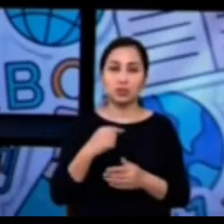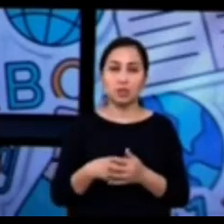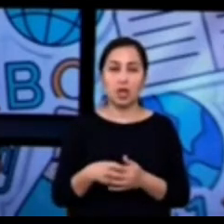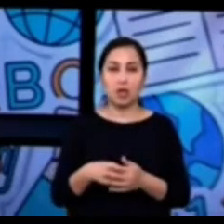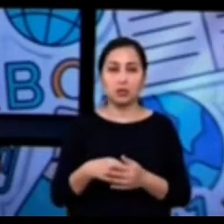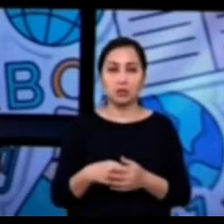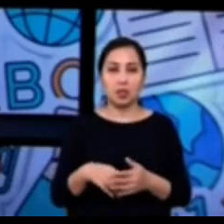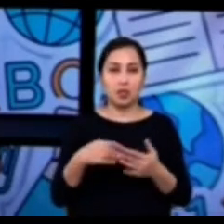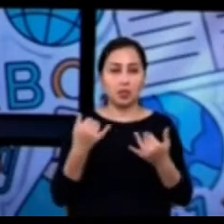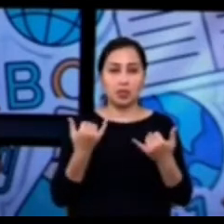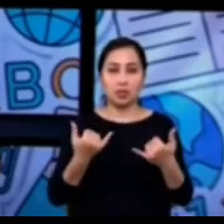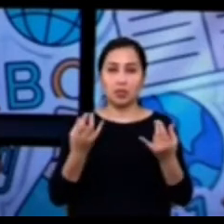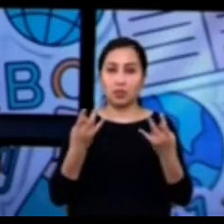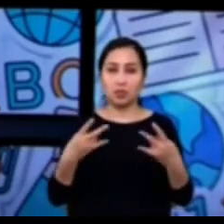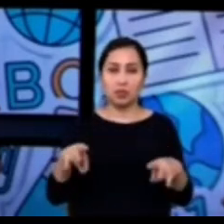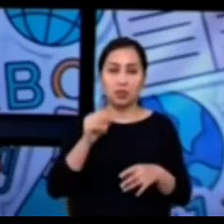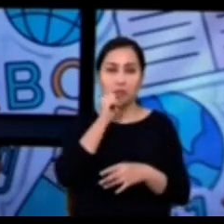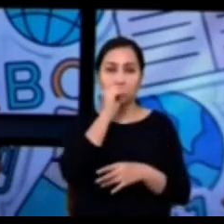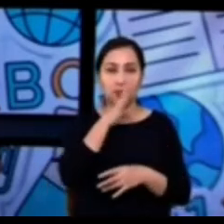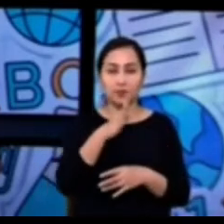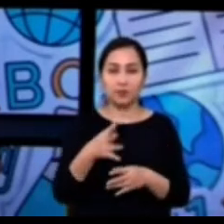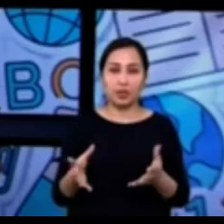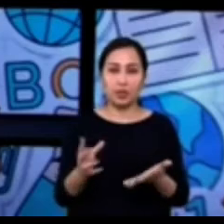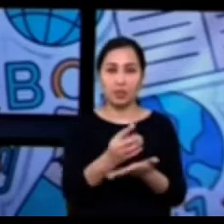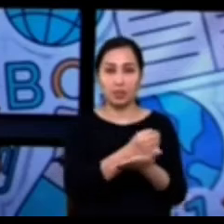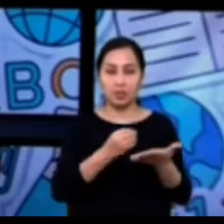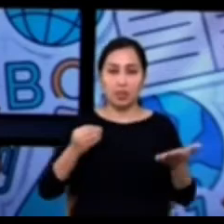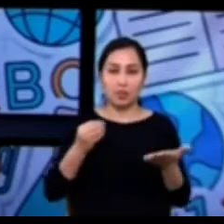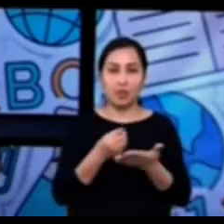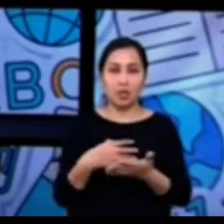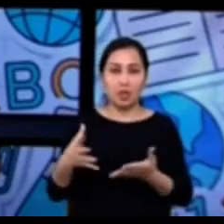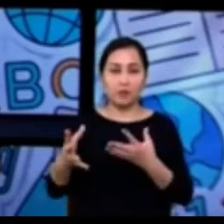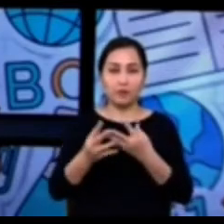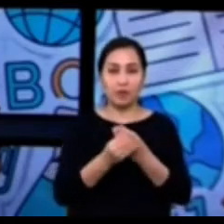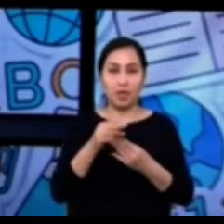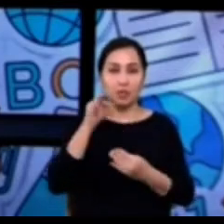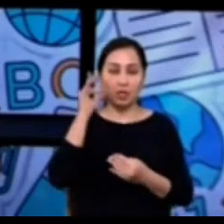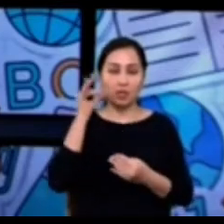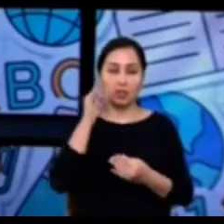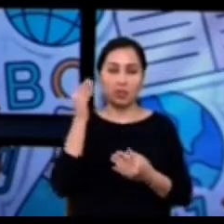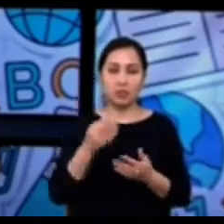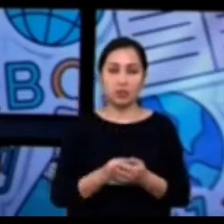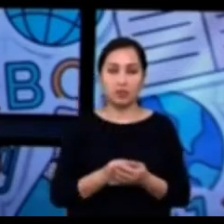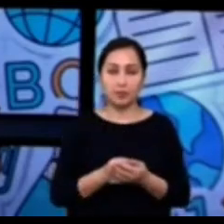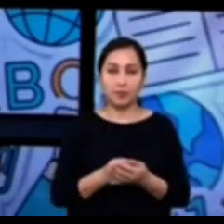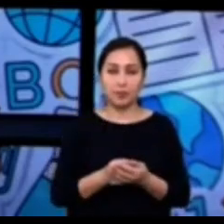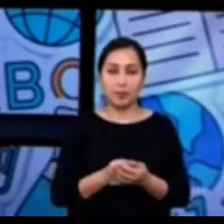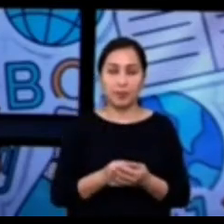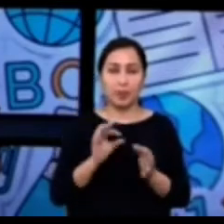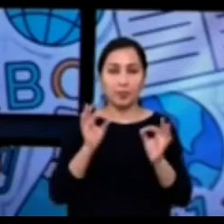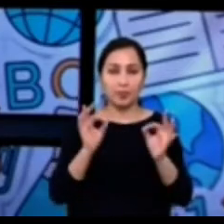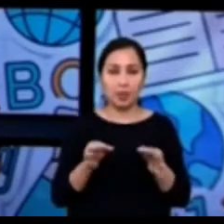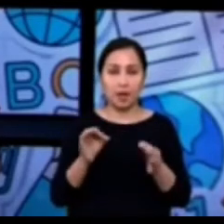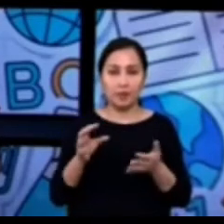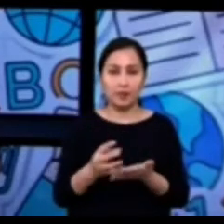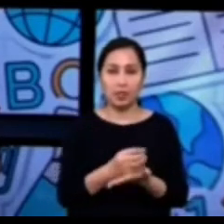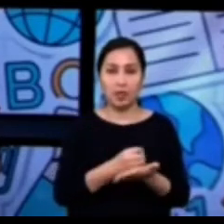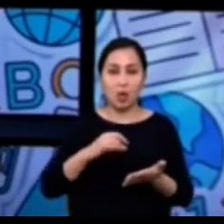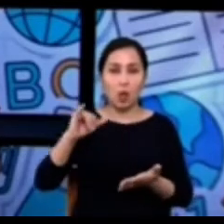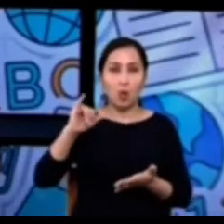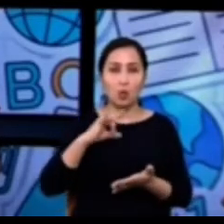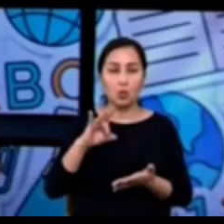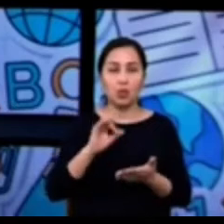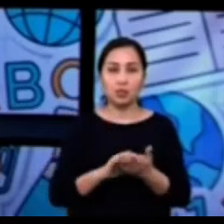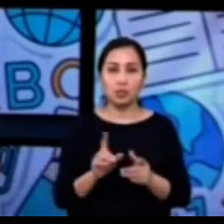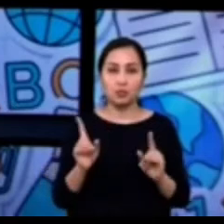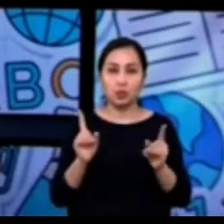Не зевай и собирай наш осенний, что, ребятки? Правильно, урожай.